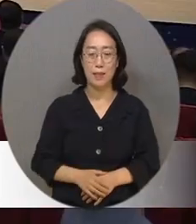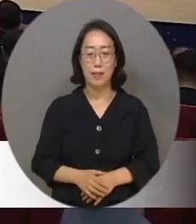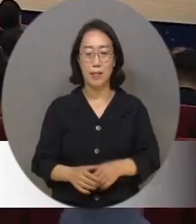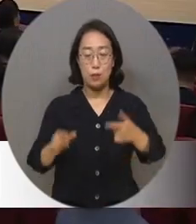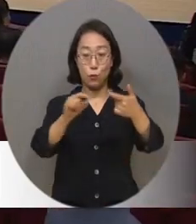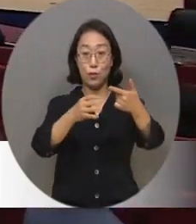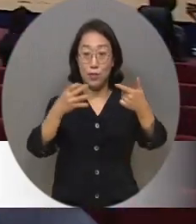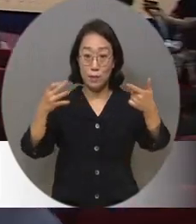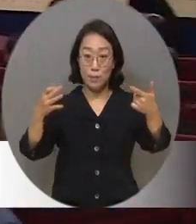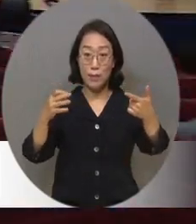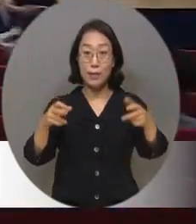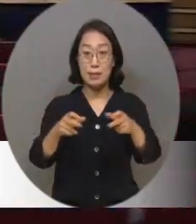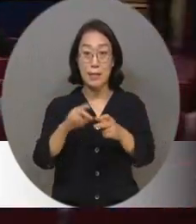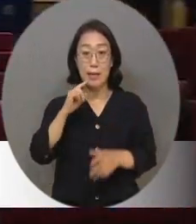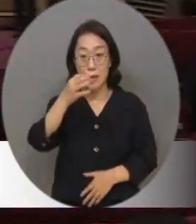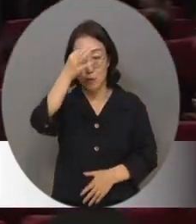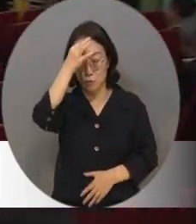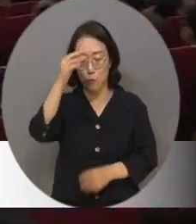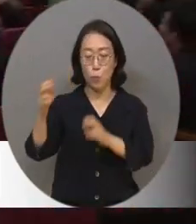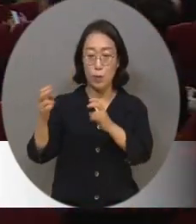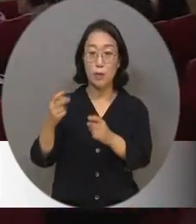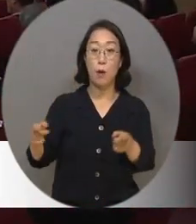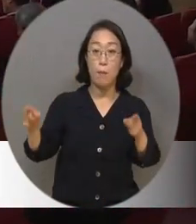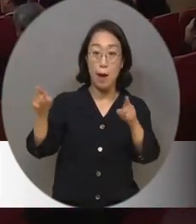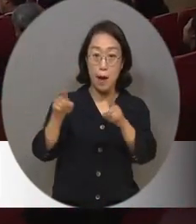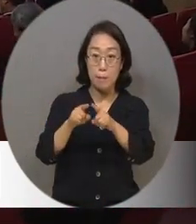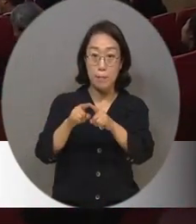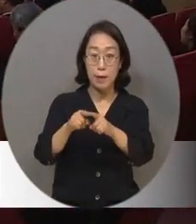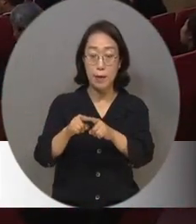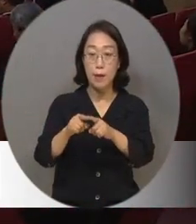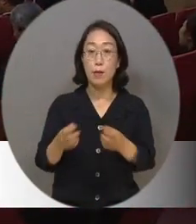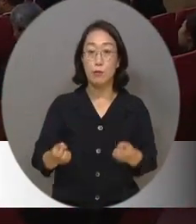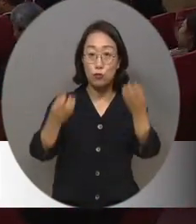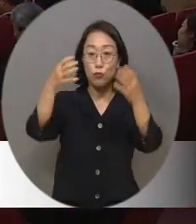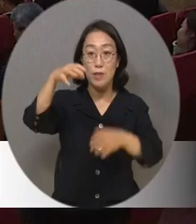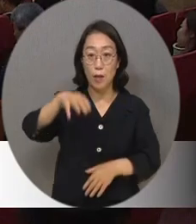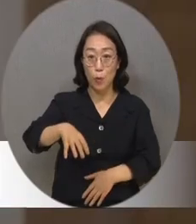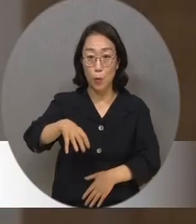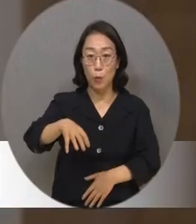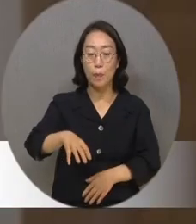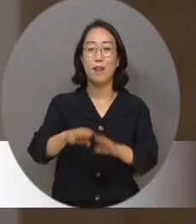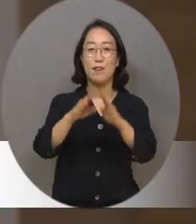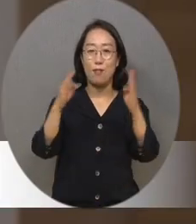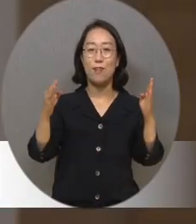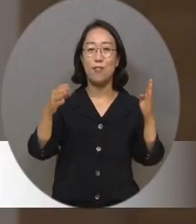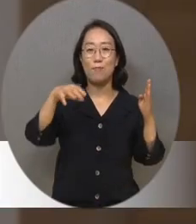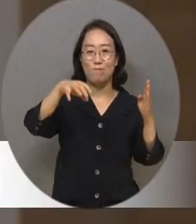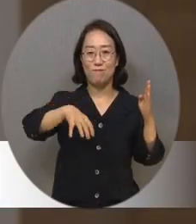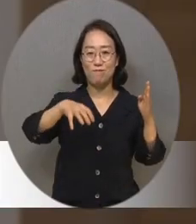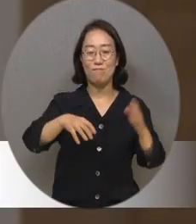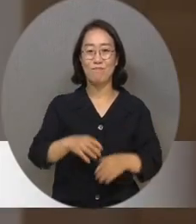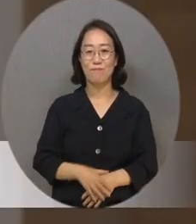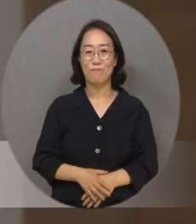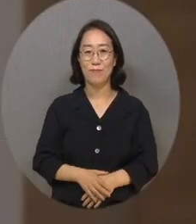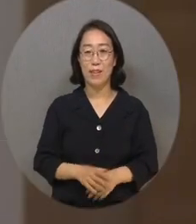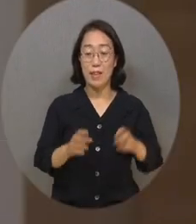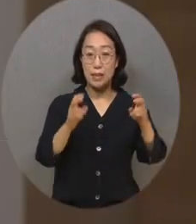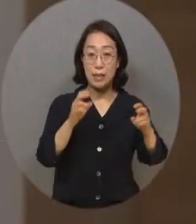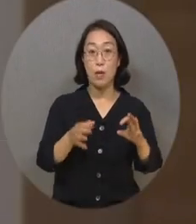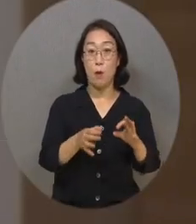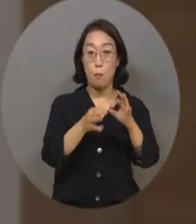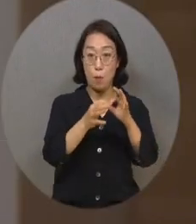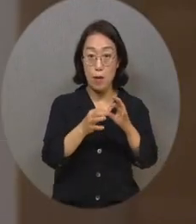14일 장애예술인과 기업이 만나는 예술회장, 뷰티풀라이프 예술제가 펼쳐졌습니다. 기업에